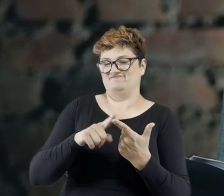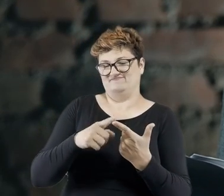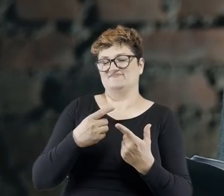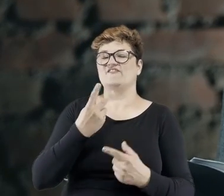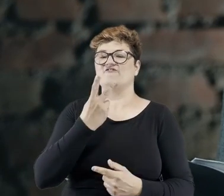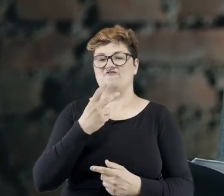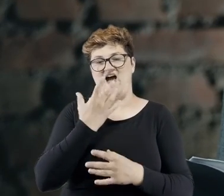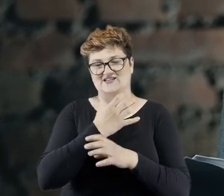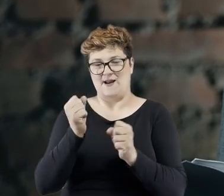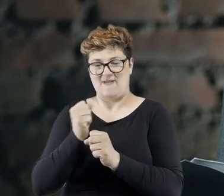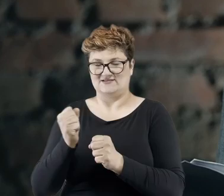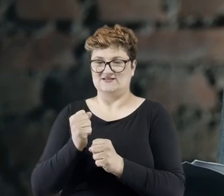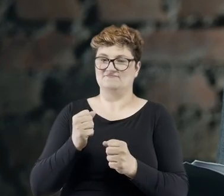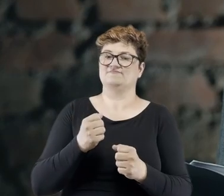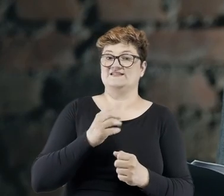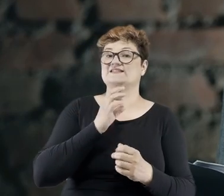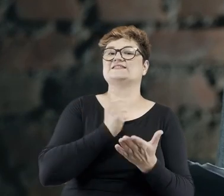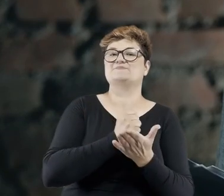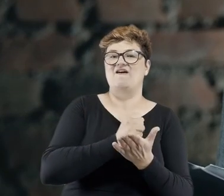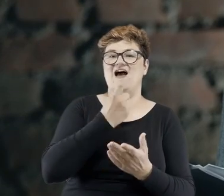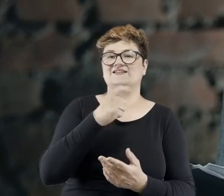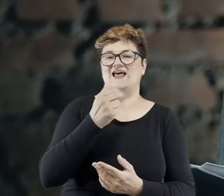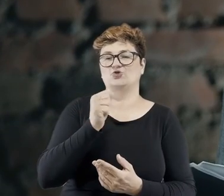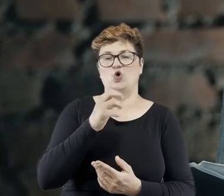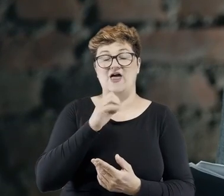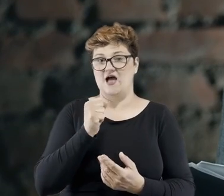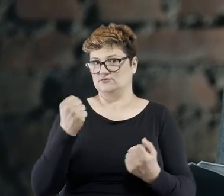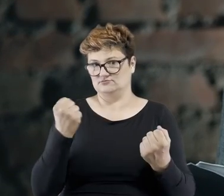dramatów, z których sprawa D'Antona